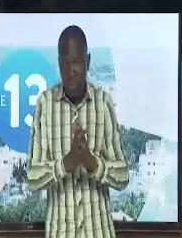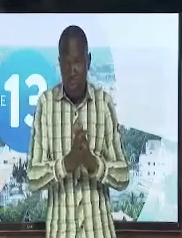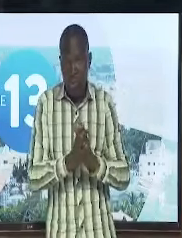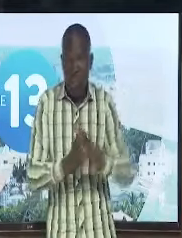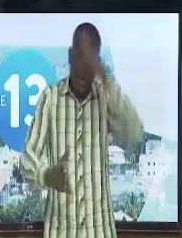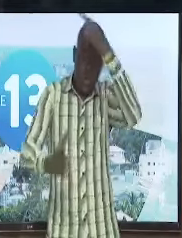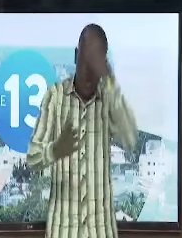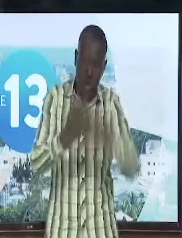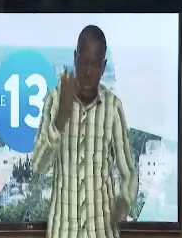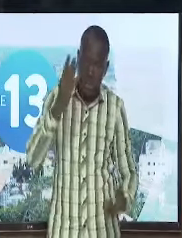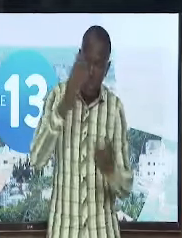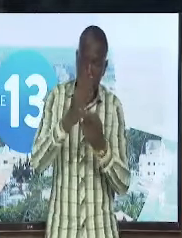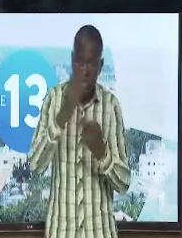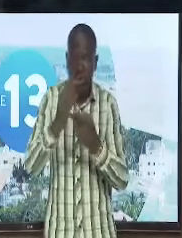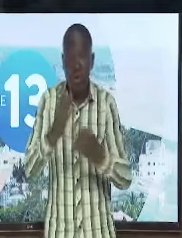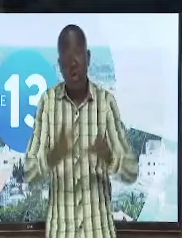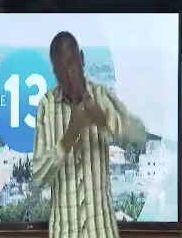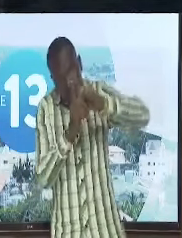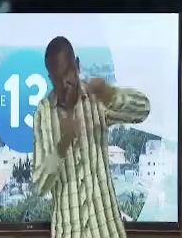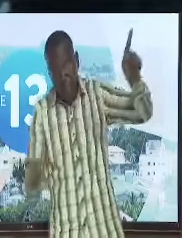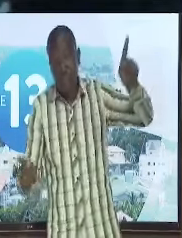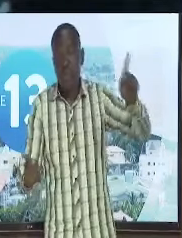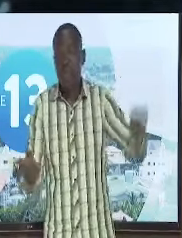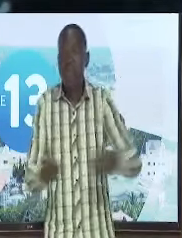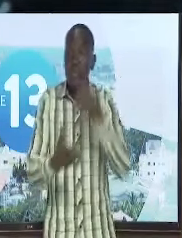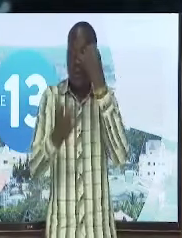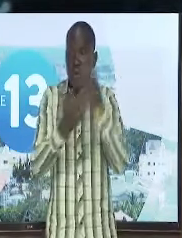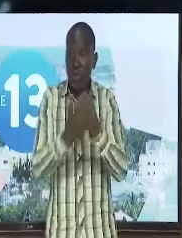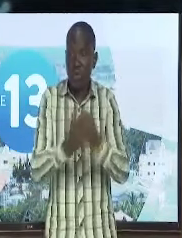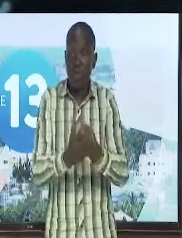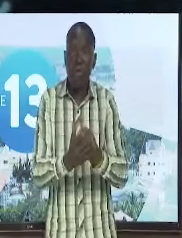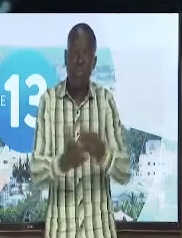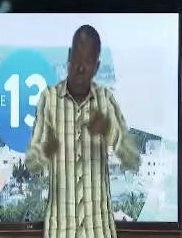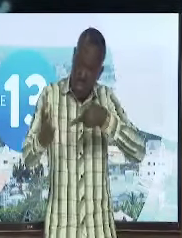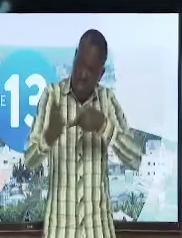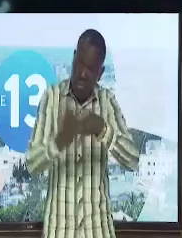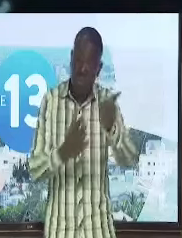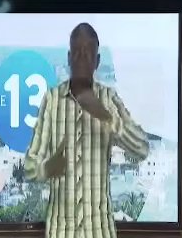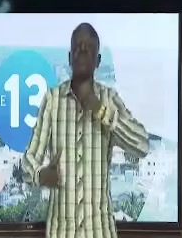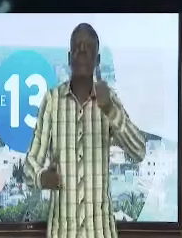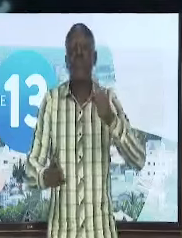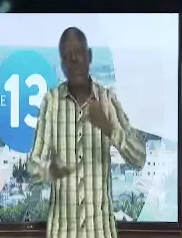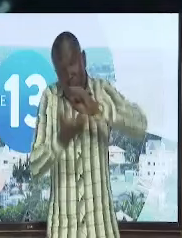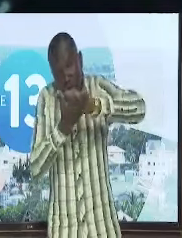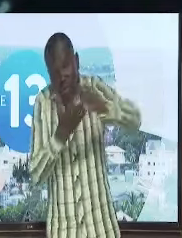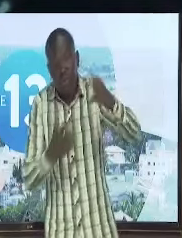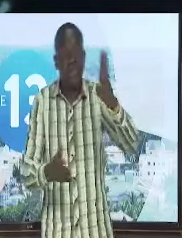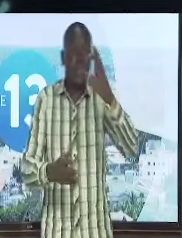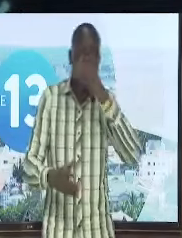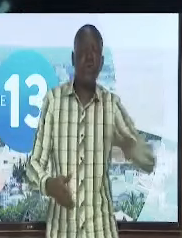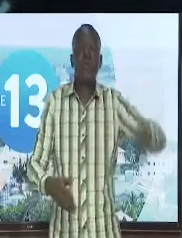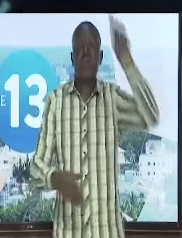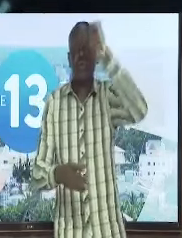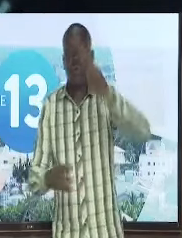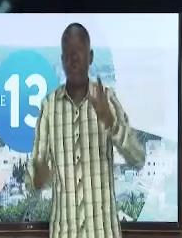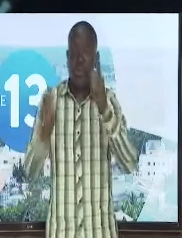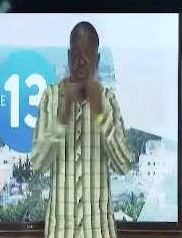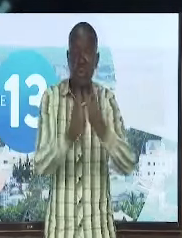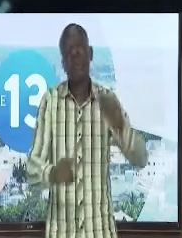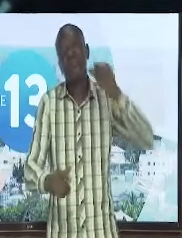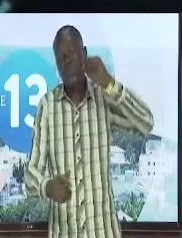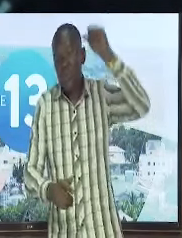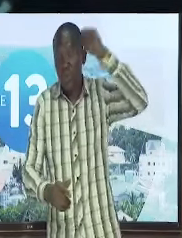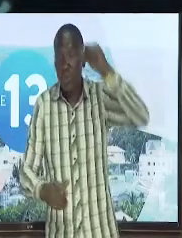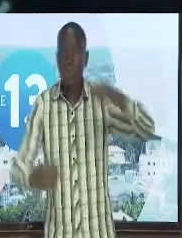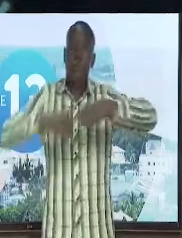Quel mécanisme d'élargissement du panier des cibles de la gratuité des soins au Burkina Faso? La question réunit depuis hier le